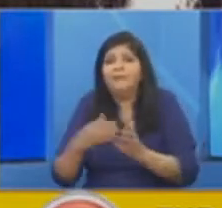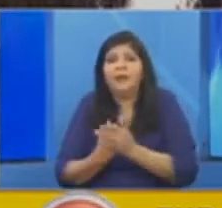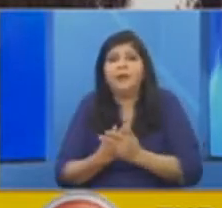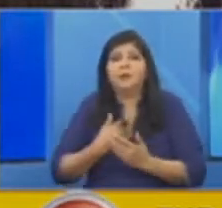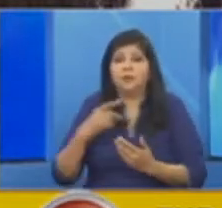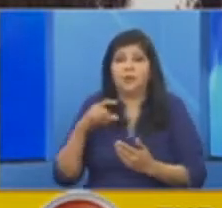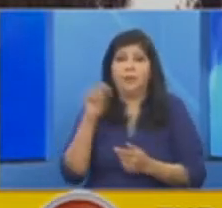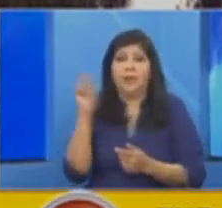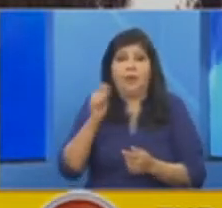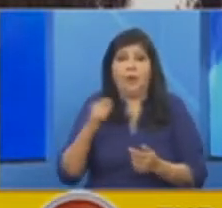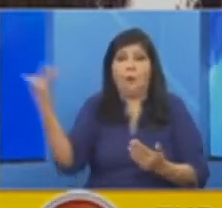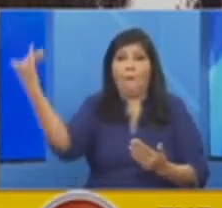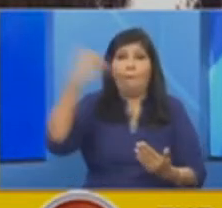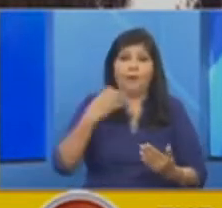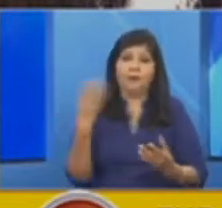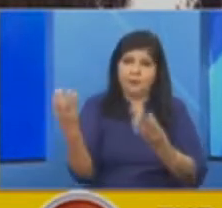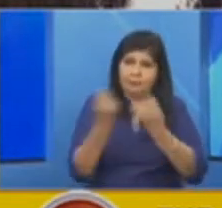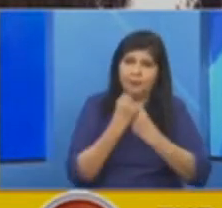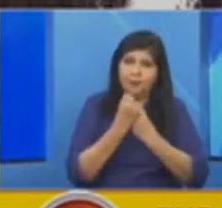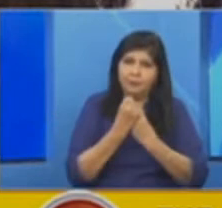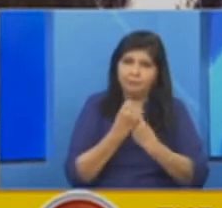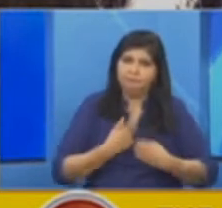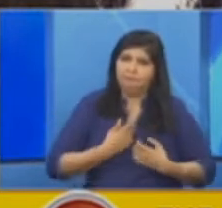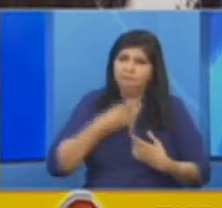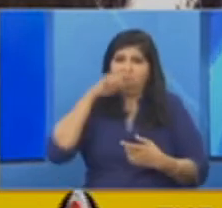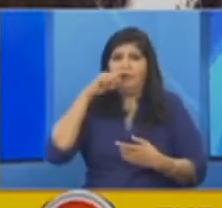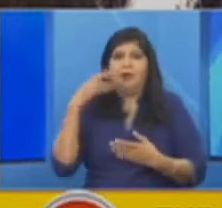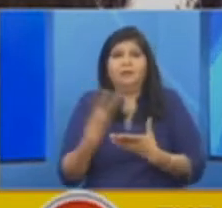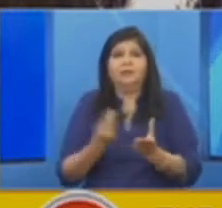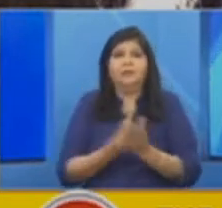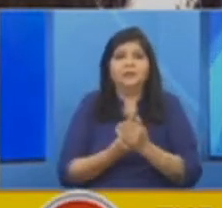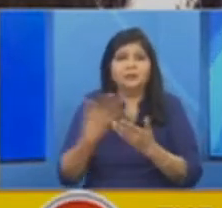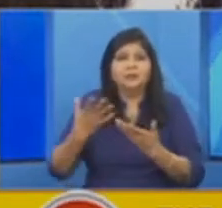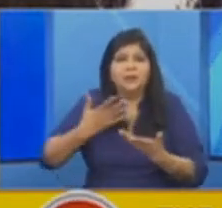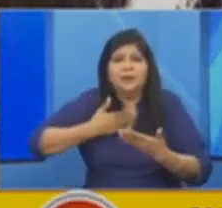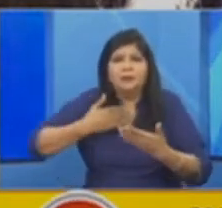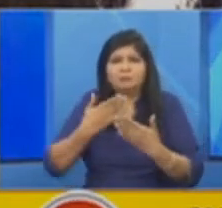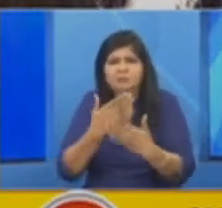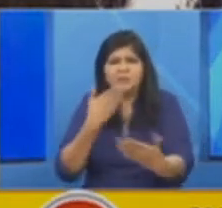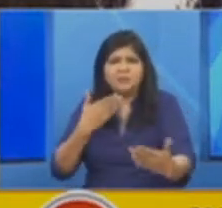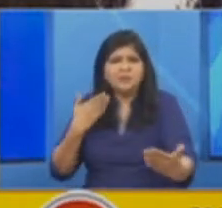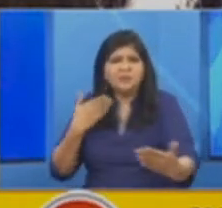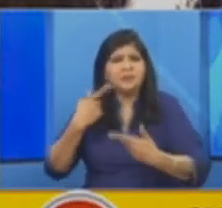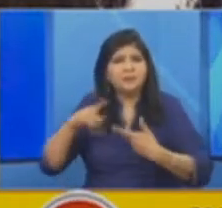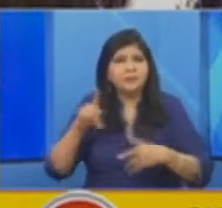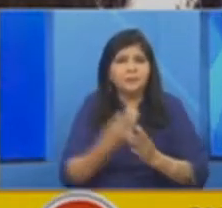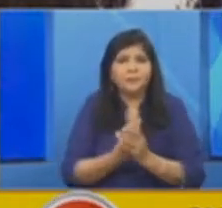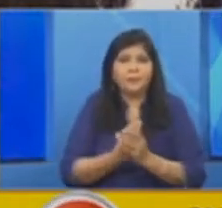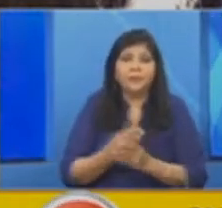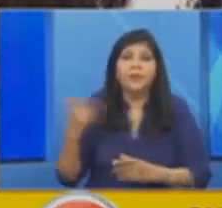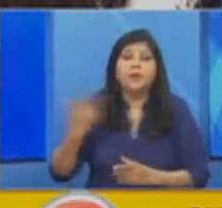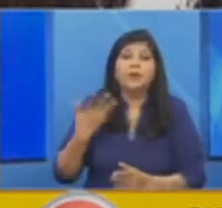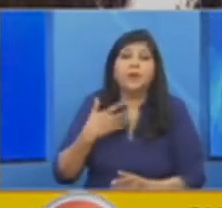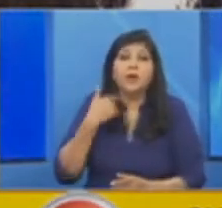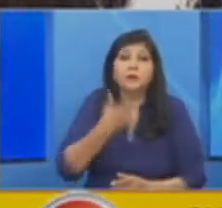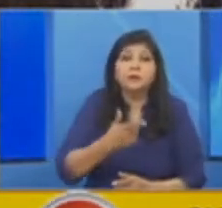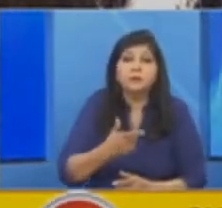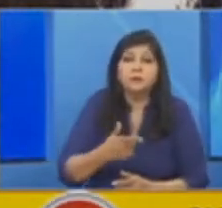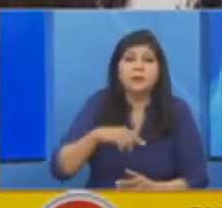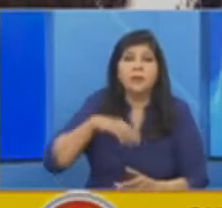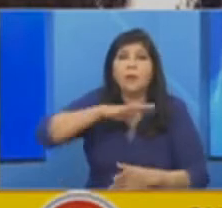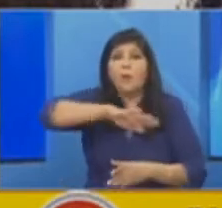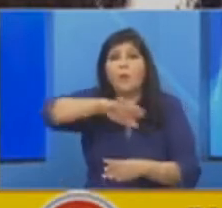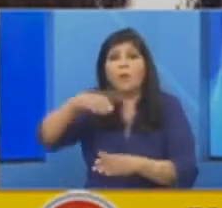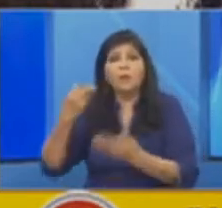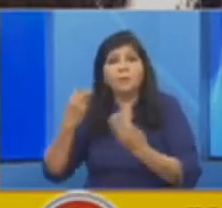खेल में डूब जाता था वो अब दूर रहने लगा, एक तरह से बाकी